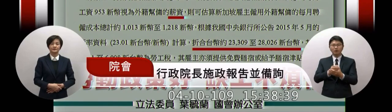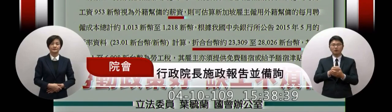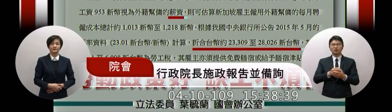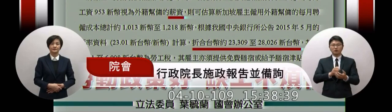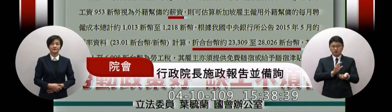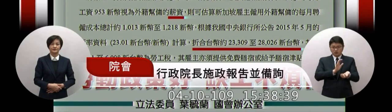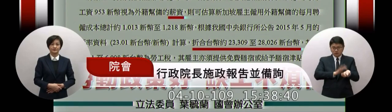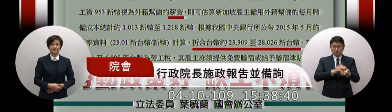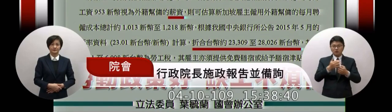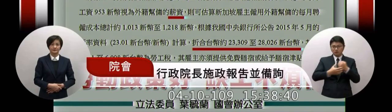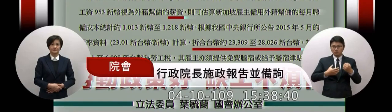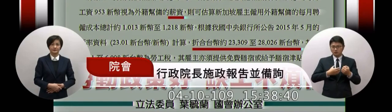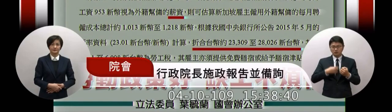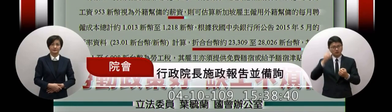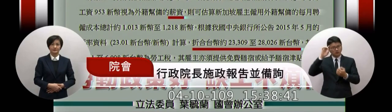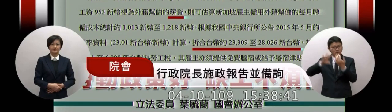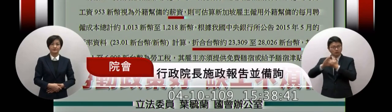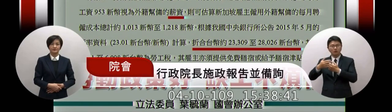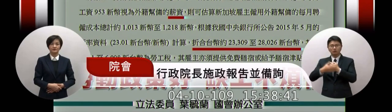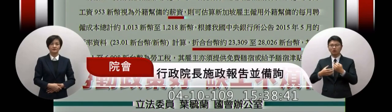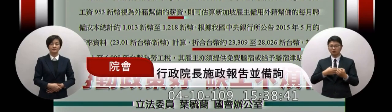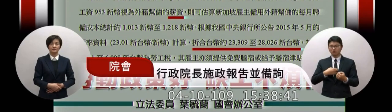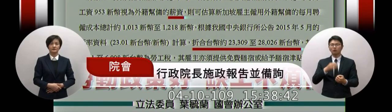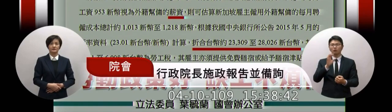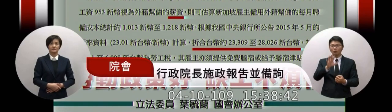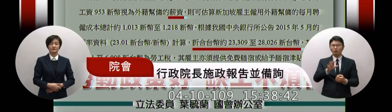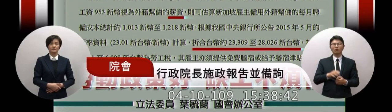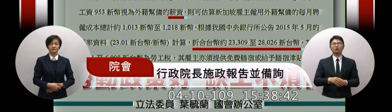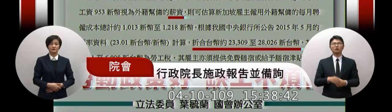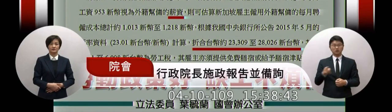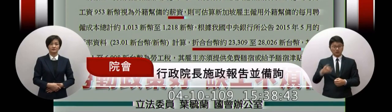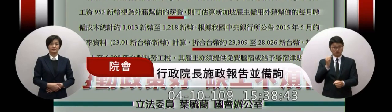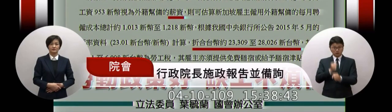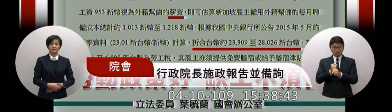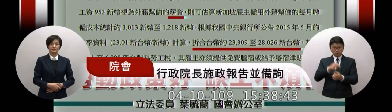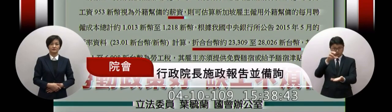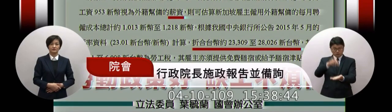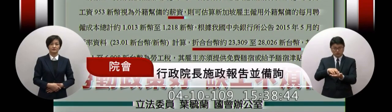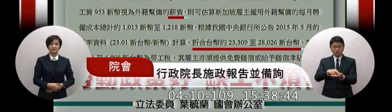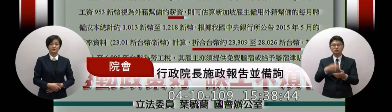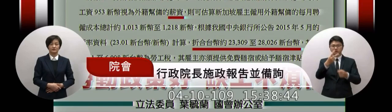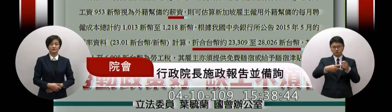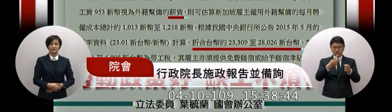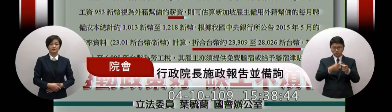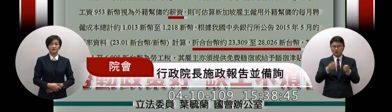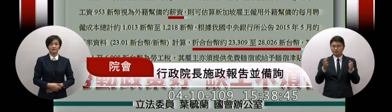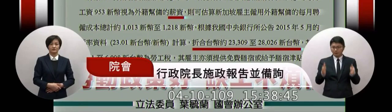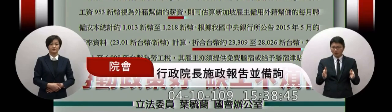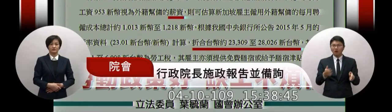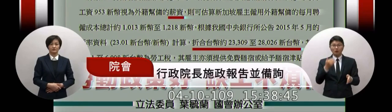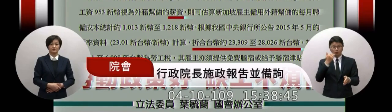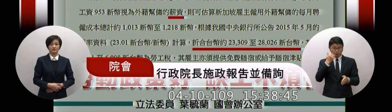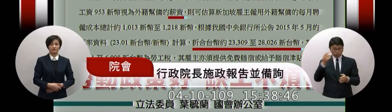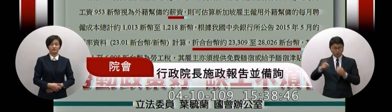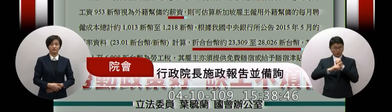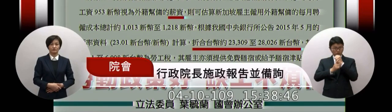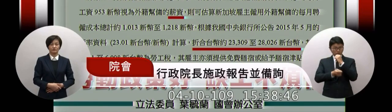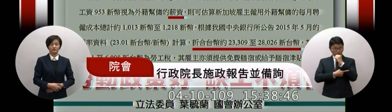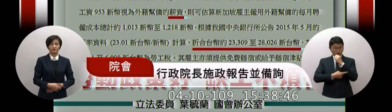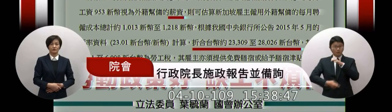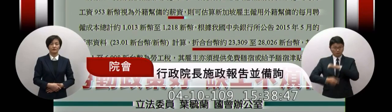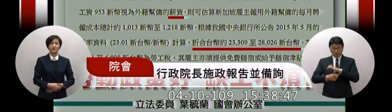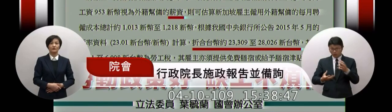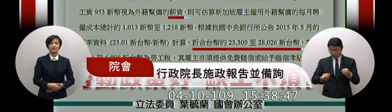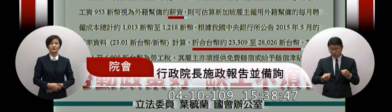外险哈，所以他的工作许可证哈，他的效期大概是2年呐，但是你只要合法，只要守法，那个雇主就